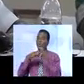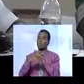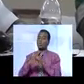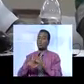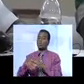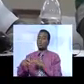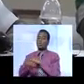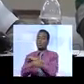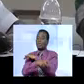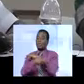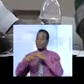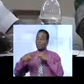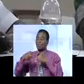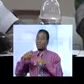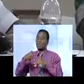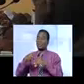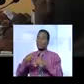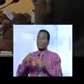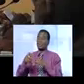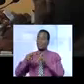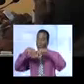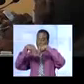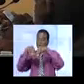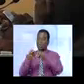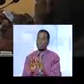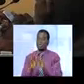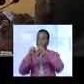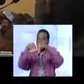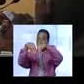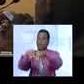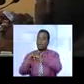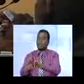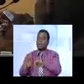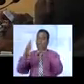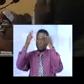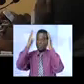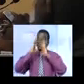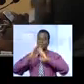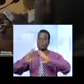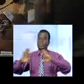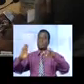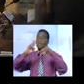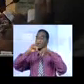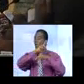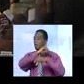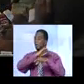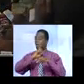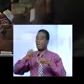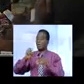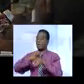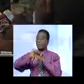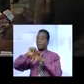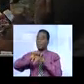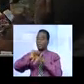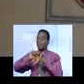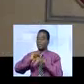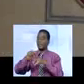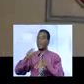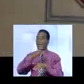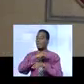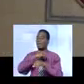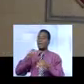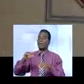piraterie maritime, des opérations de maintien de la paix, des Nations Unies, la formation de coalitions